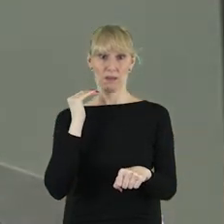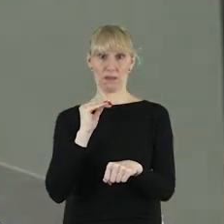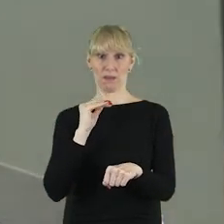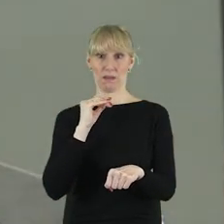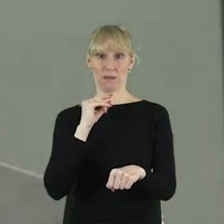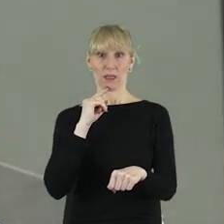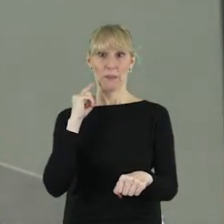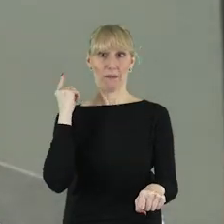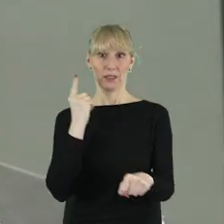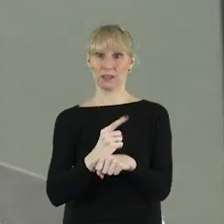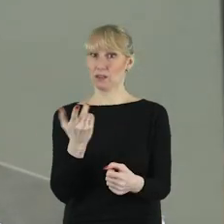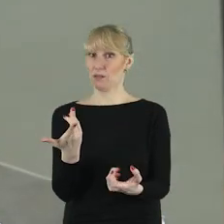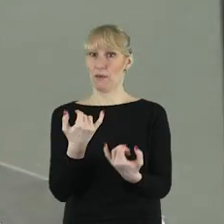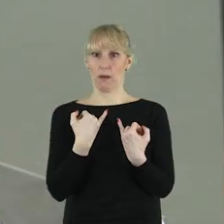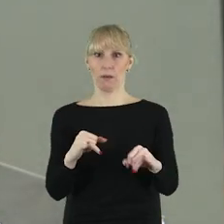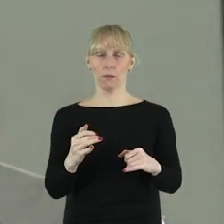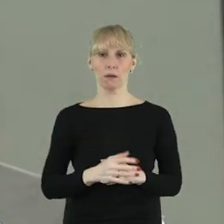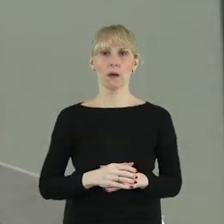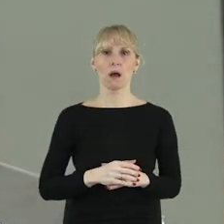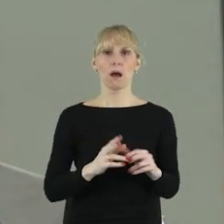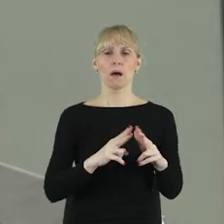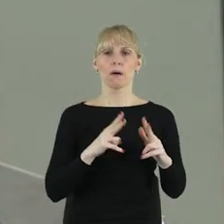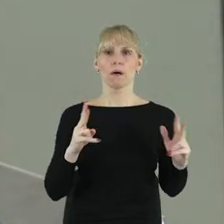inaczej. Nagle w pierwszym kwartale